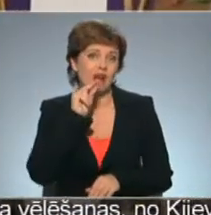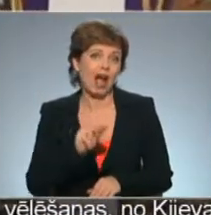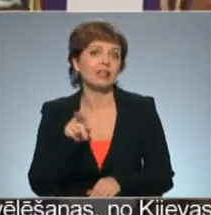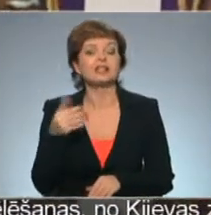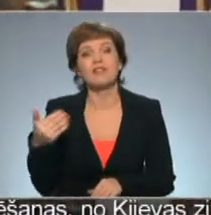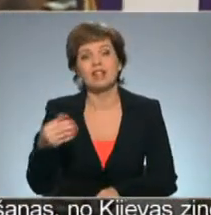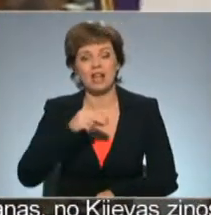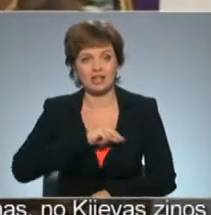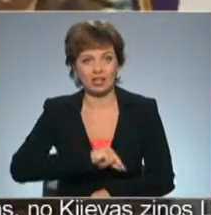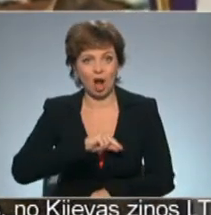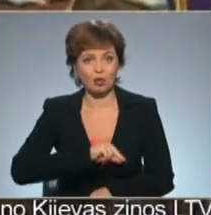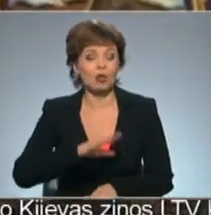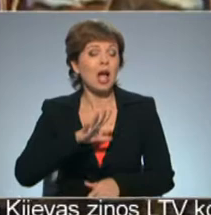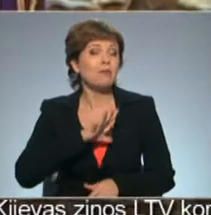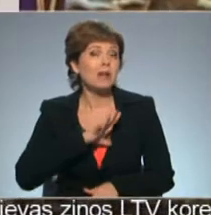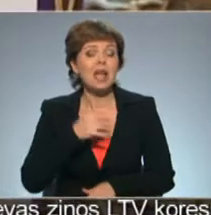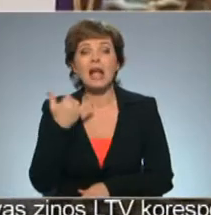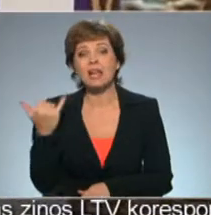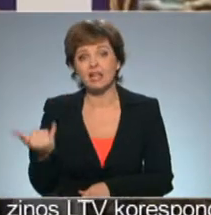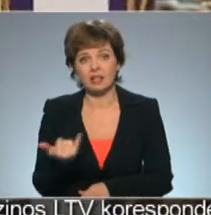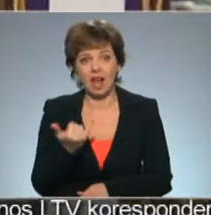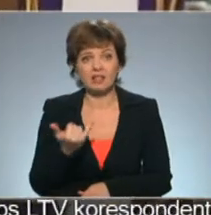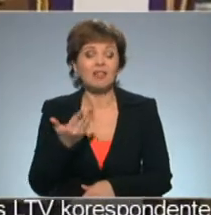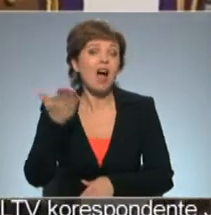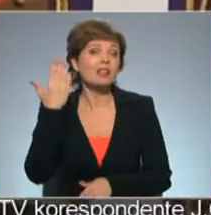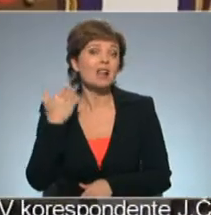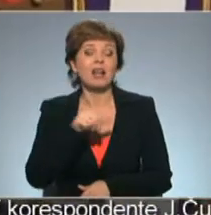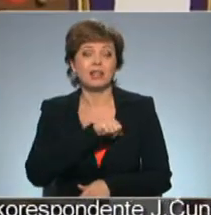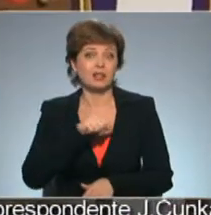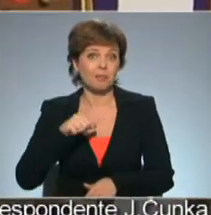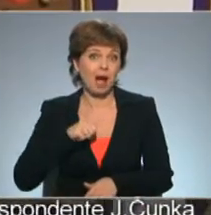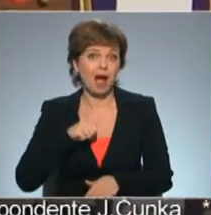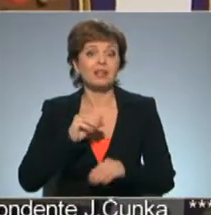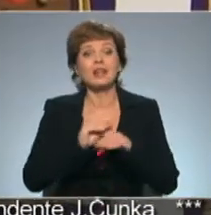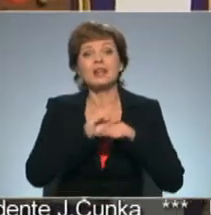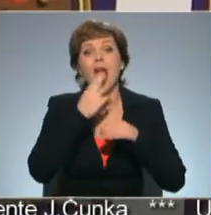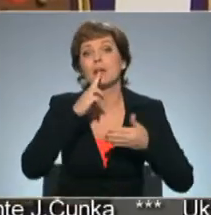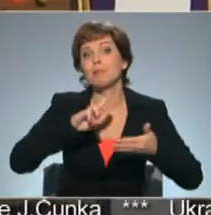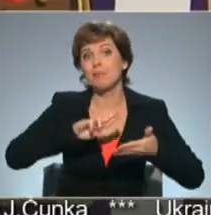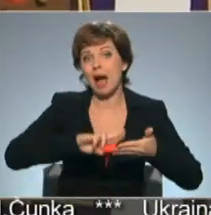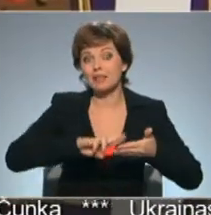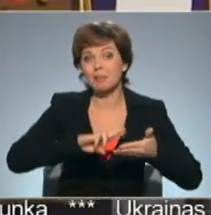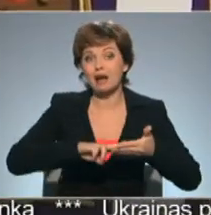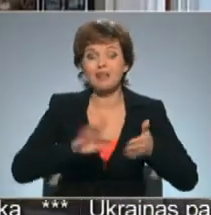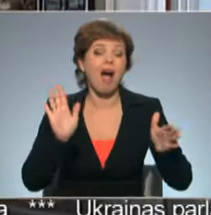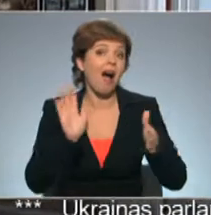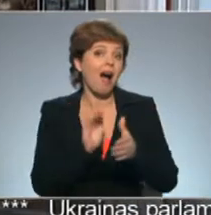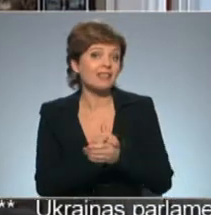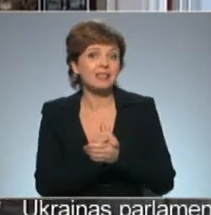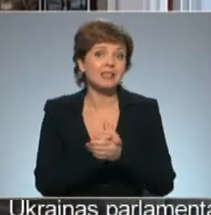viņas raksturs. Bija interesanti. Es kādreiz arī pati mazliet krāju pastmarkas un domāju, cik